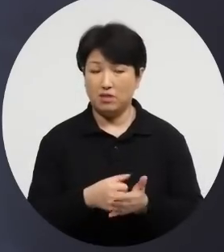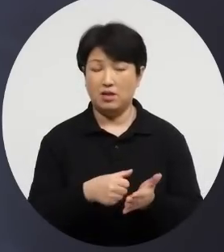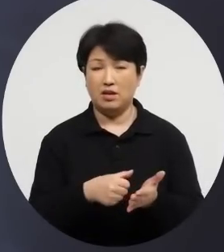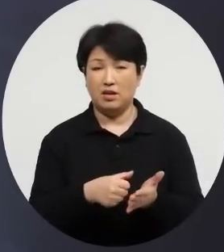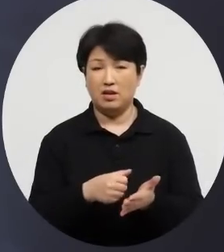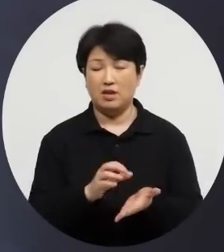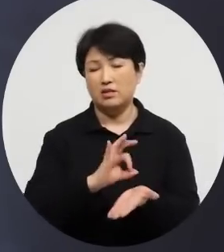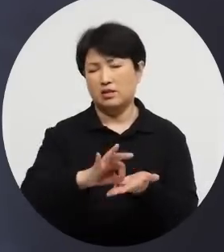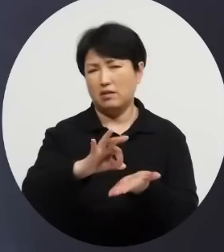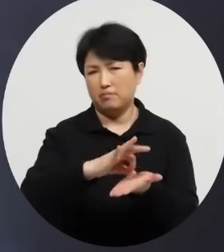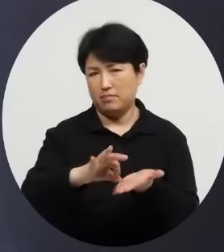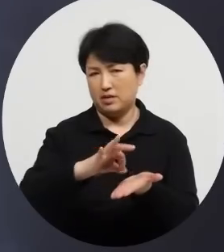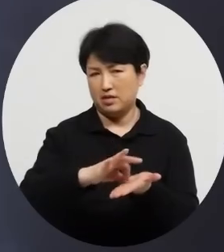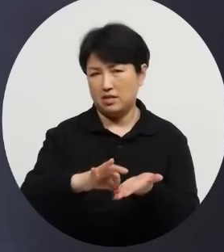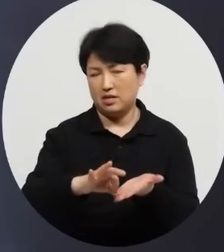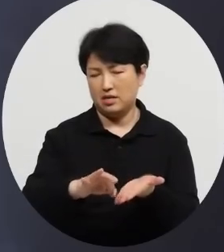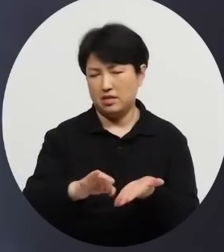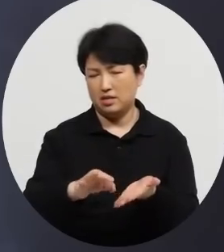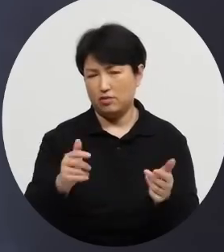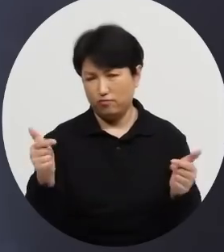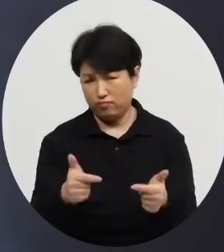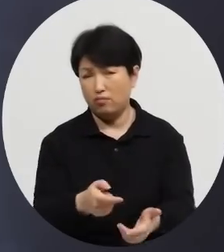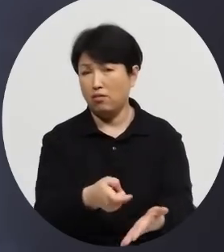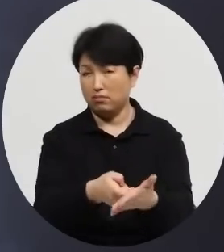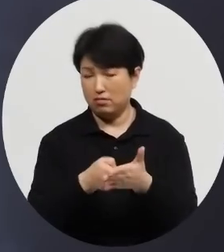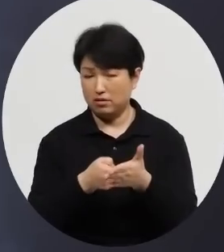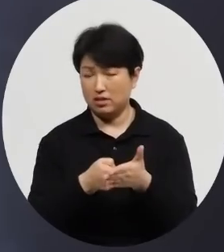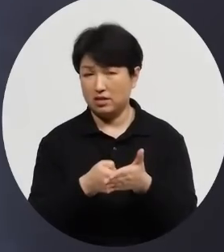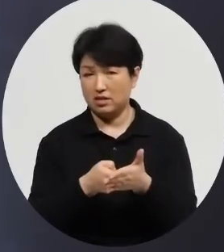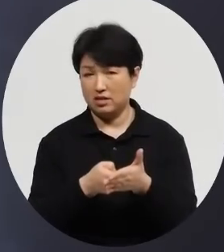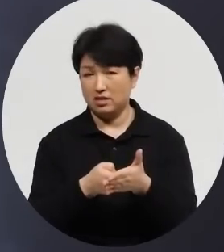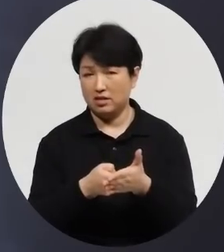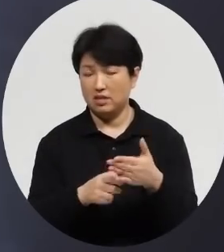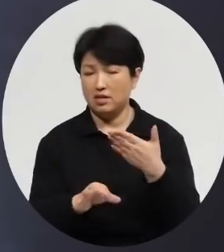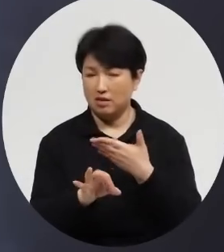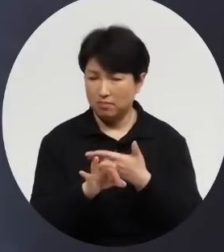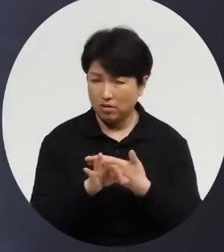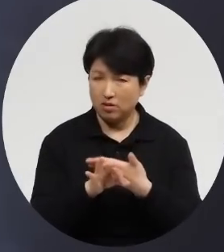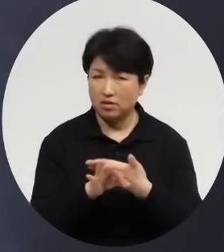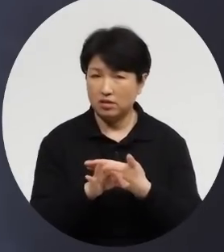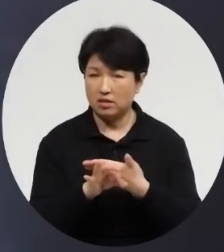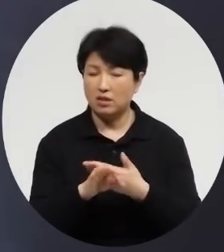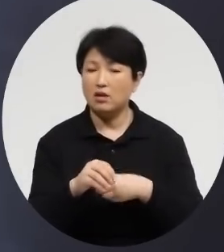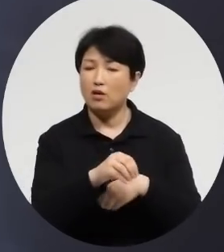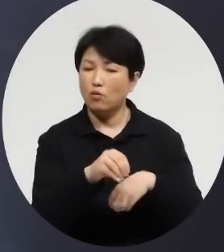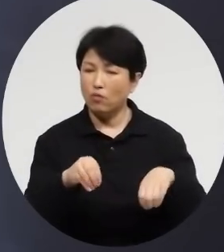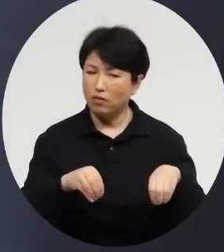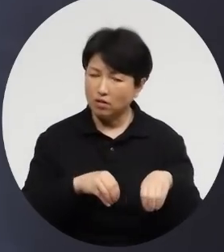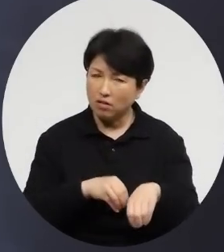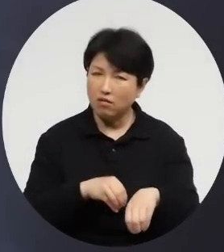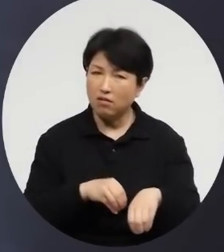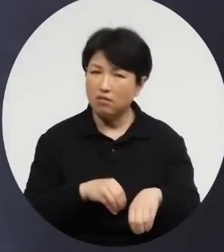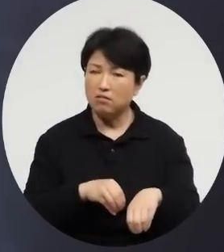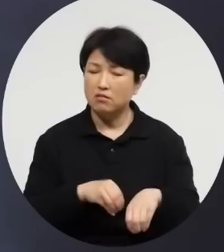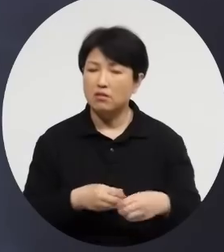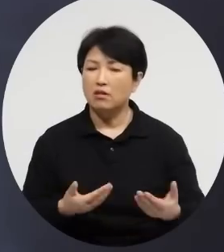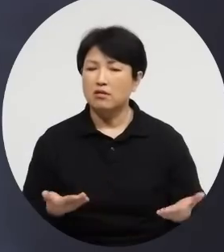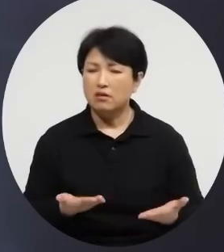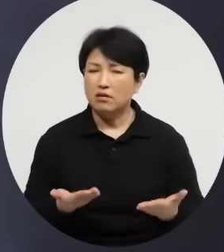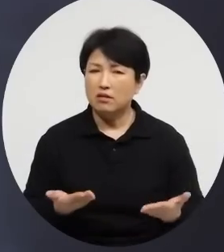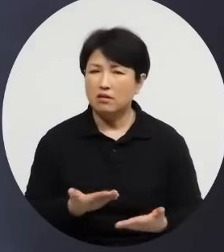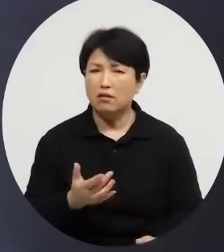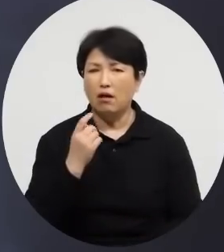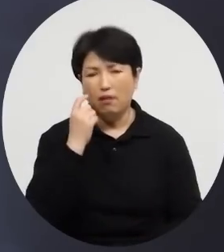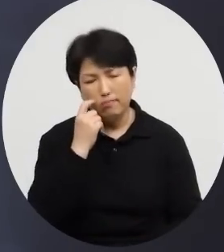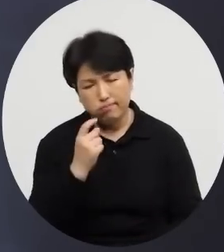수준을 적게 할수록 이 현장 적응력이 커져요. 그러니까